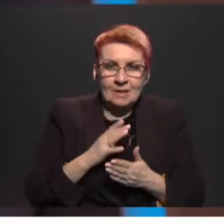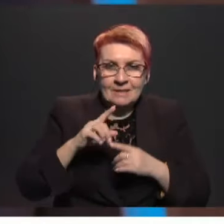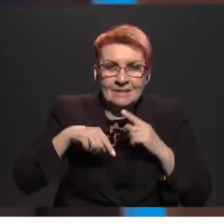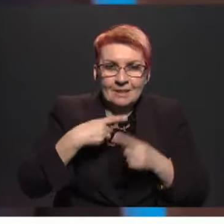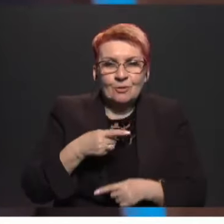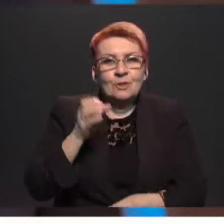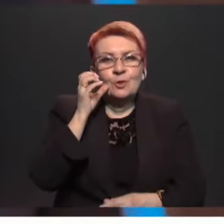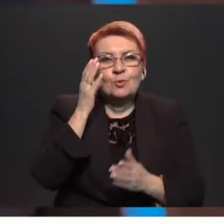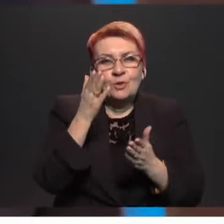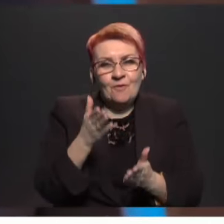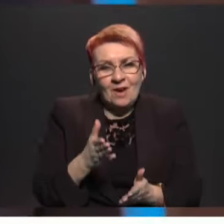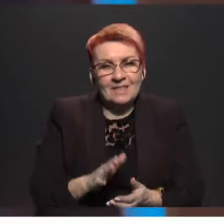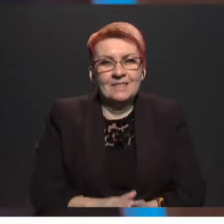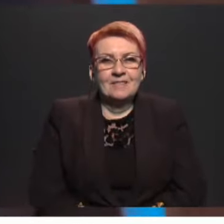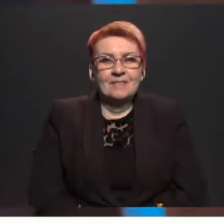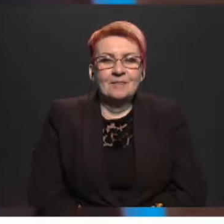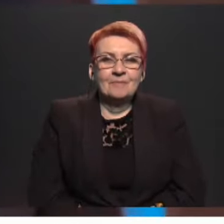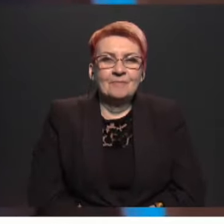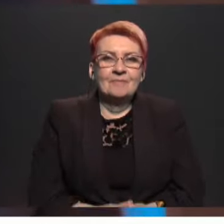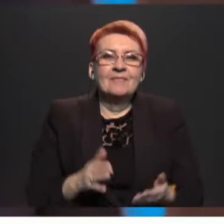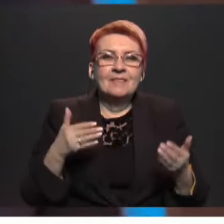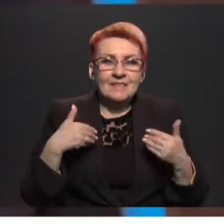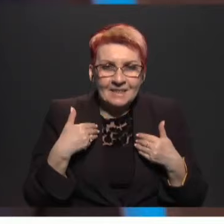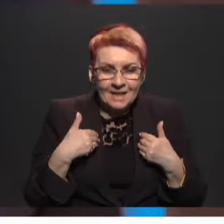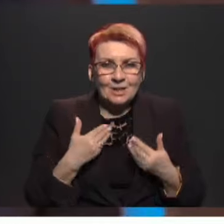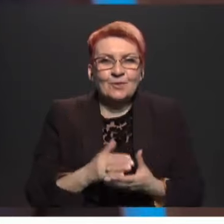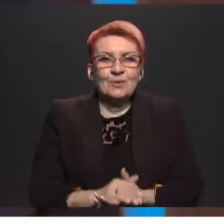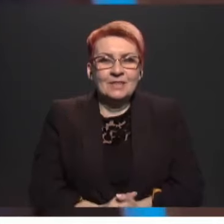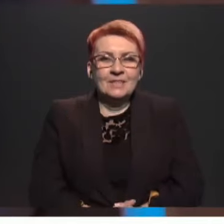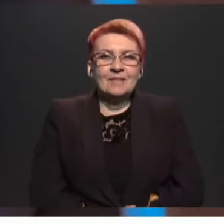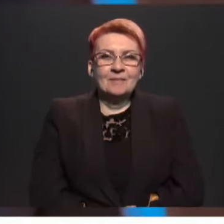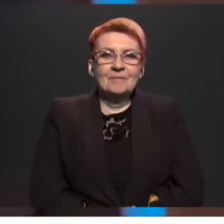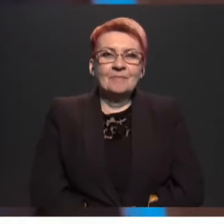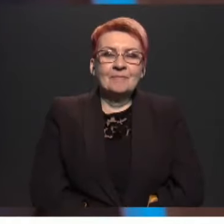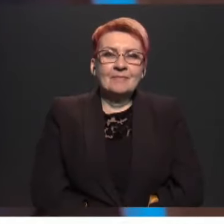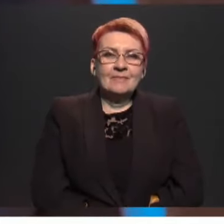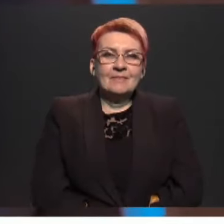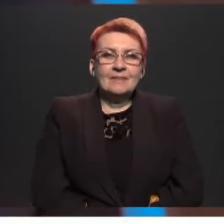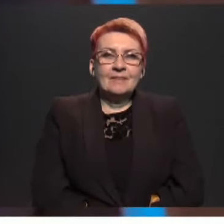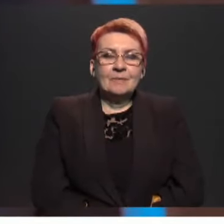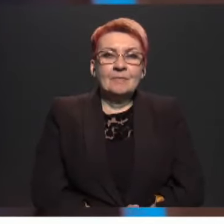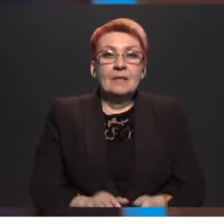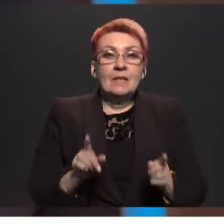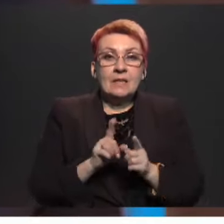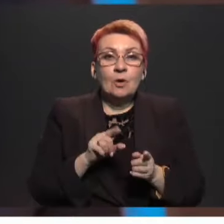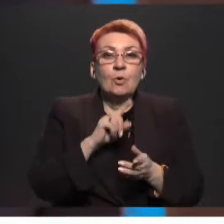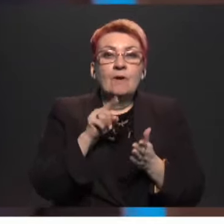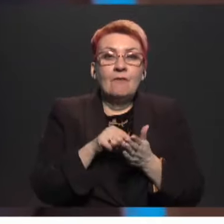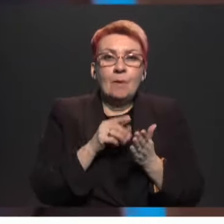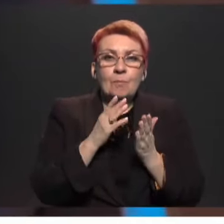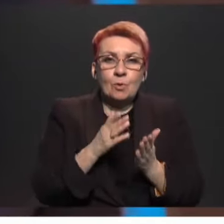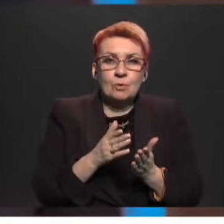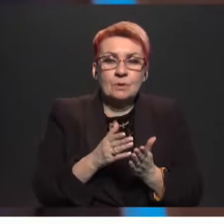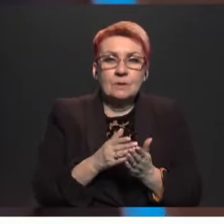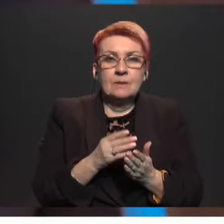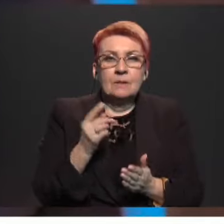слушаем. Здравствуйте, ведущая. Здравствуйте, батюшка. Меня зовут Людмила, я из Краснодара. У меня такой вопрос. Первые